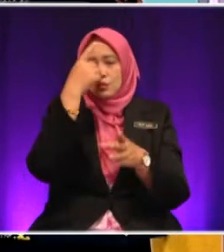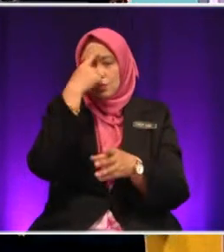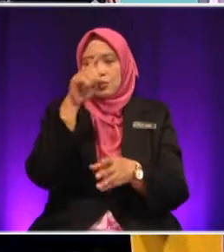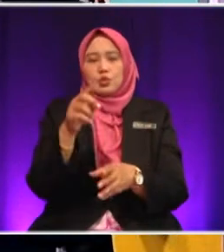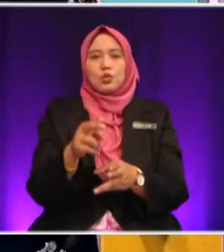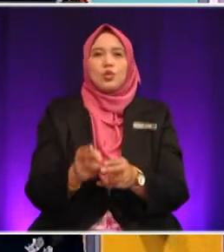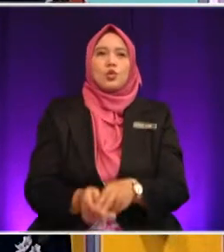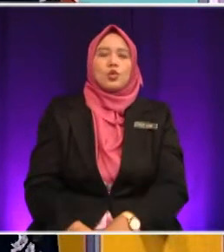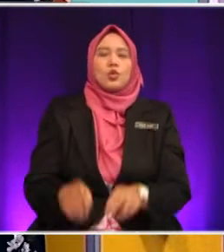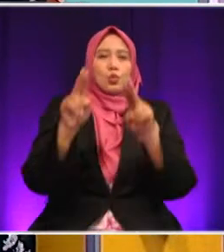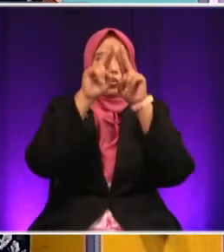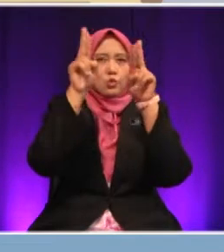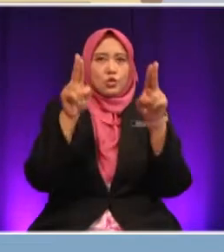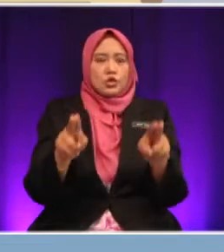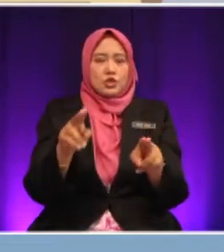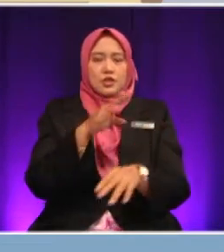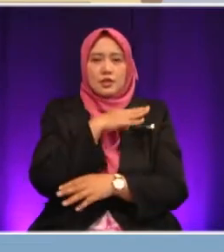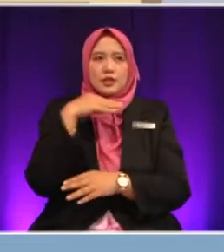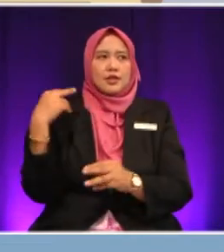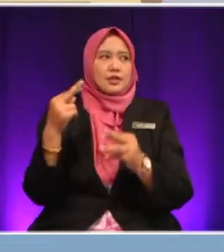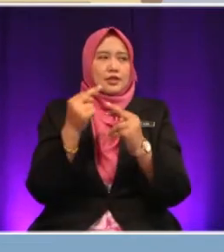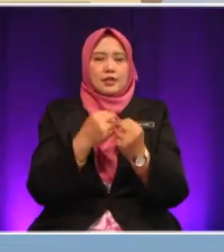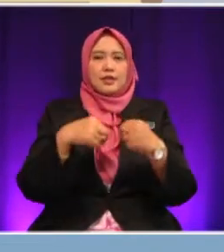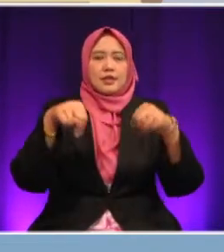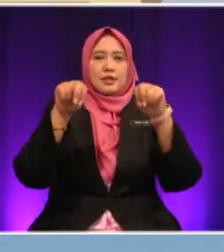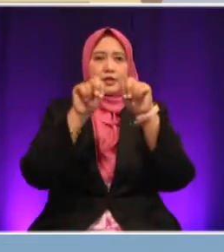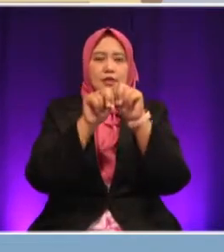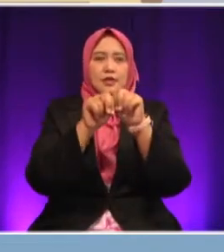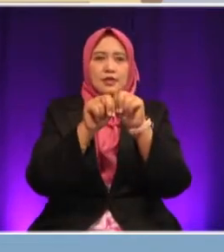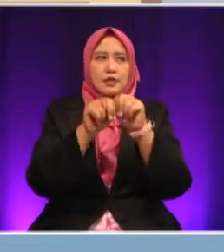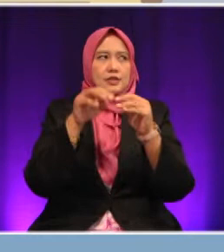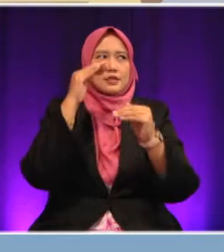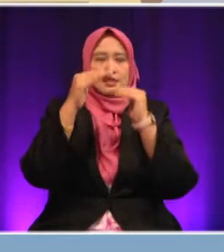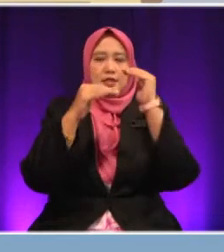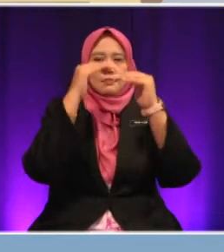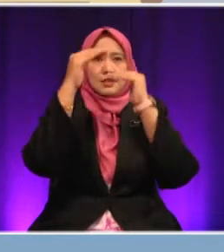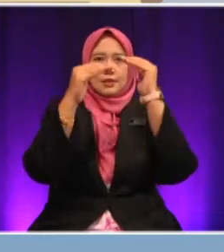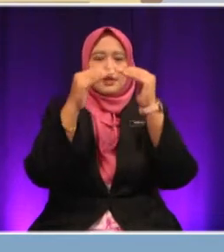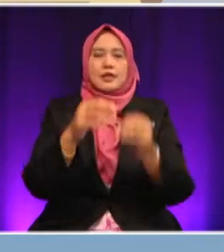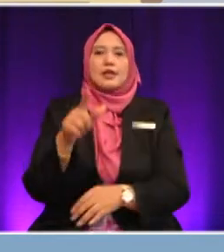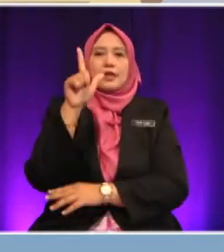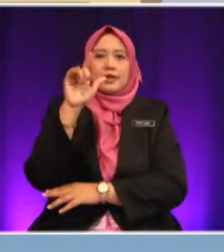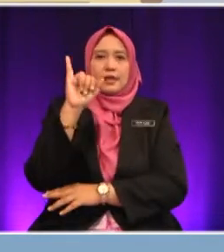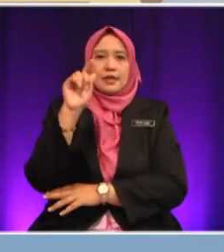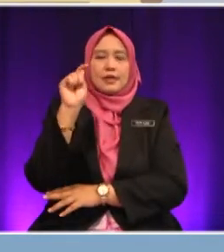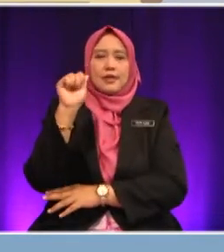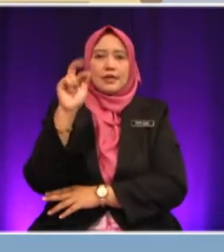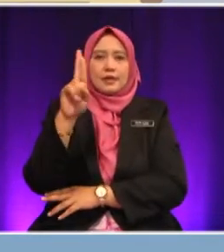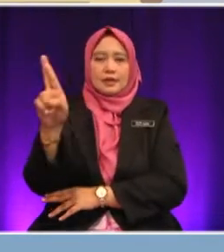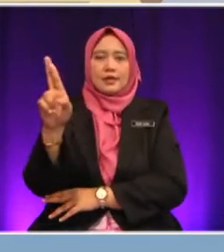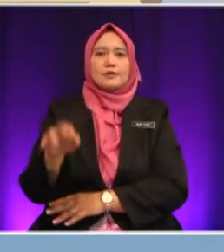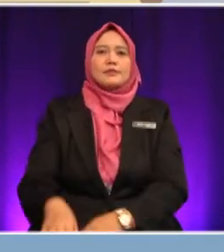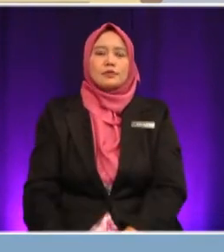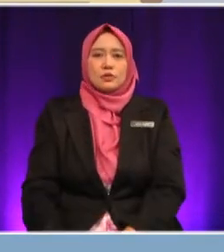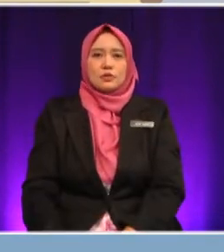Ina jawaban anda hai ih Sutera sistem komputer